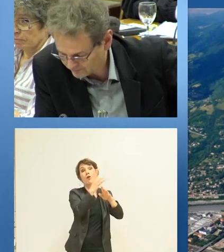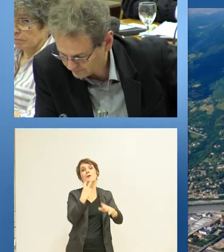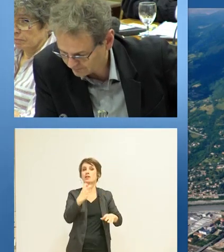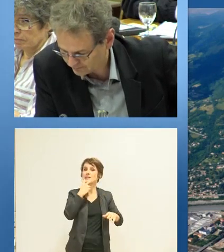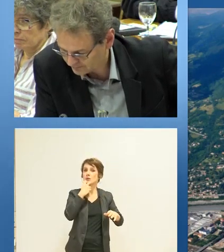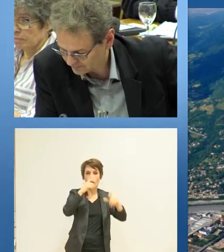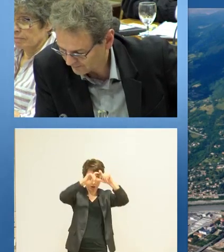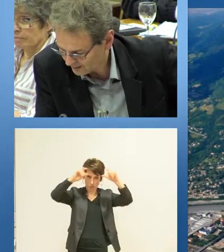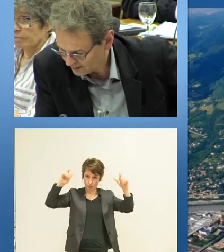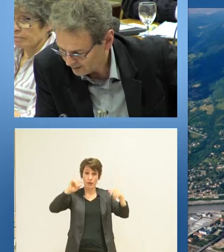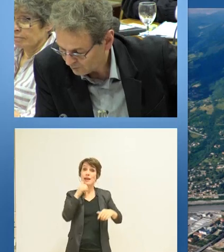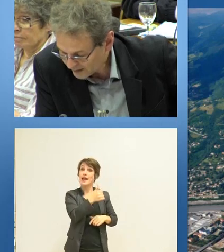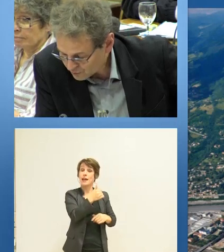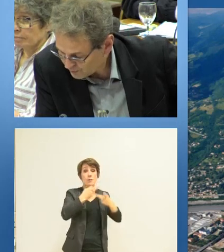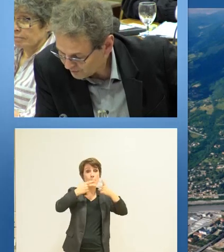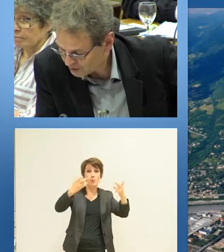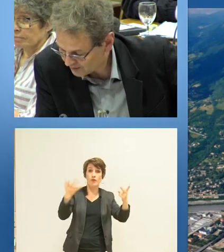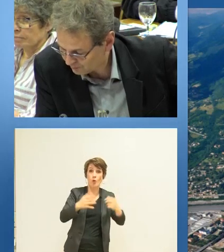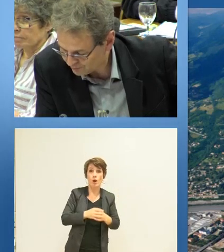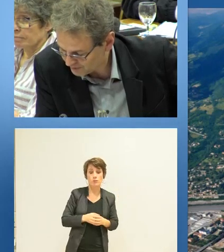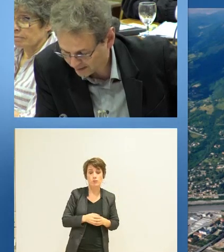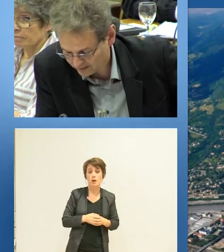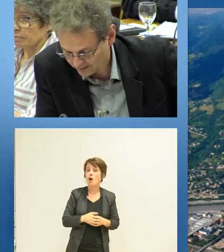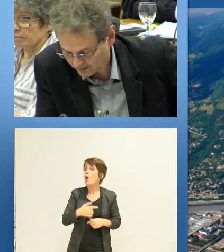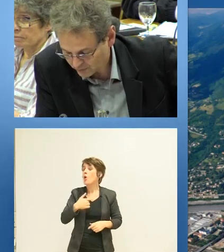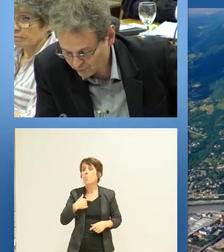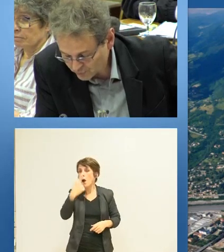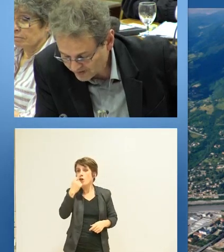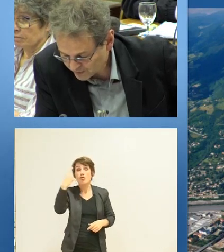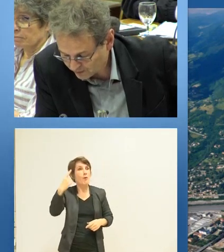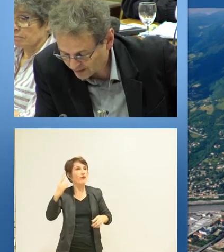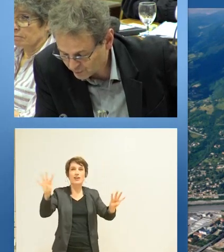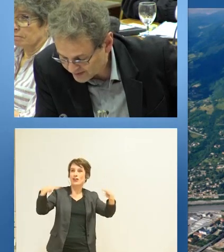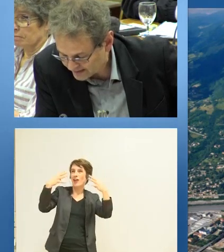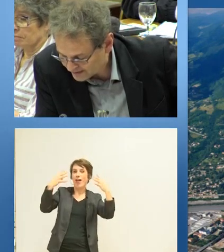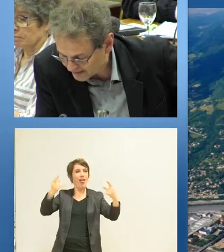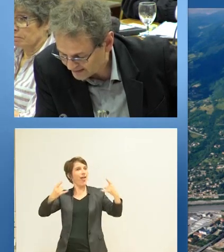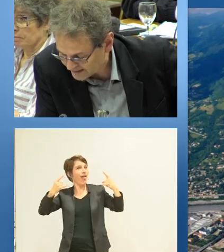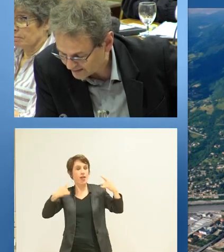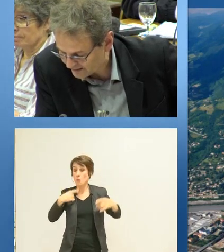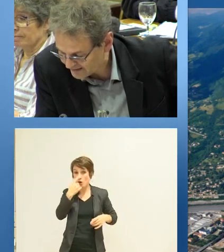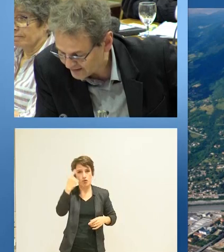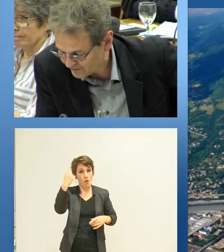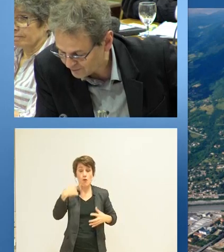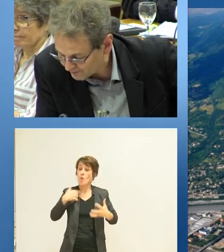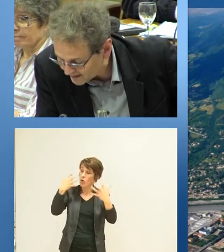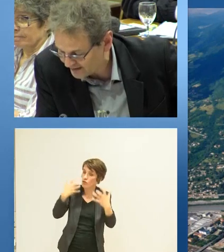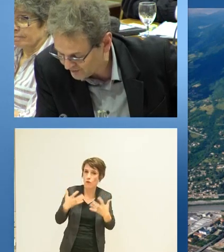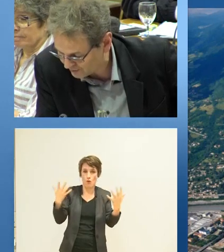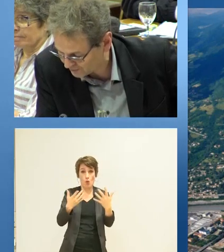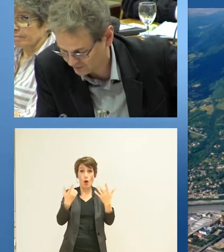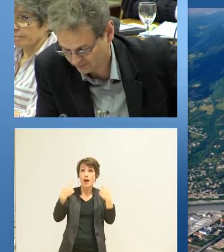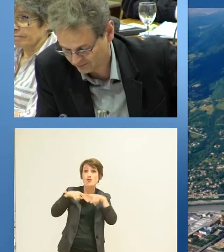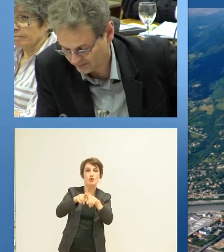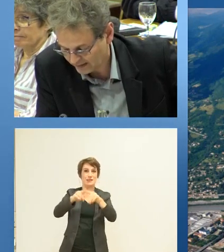elles moi je me fiche d'être populaire je me soucie seulement de la justice climatique et de laisser une planète